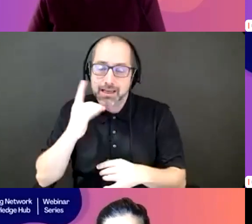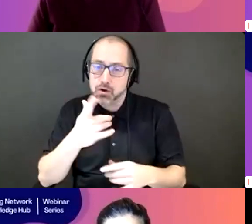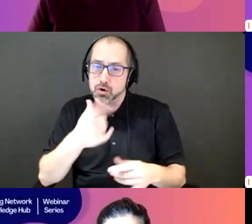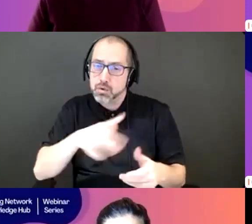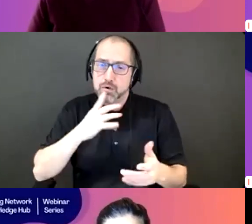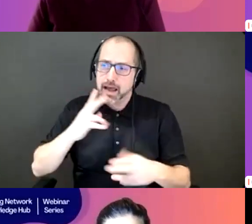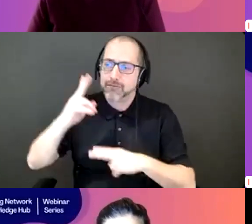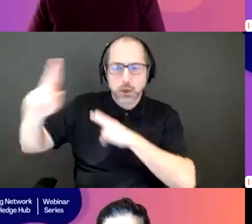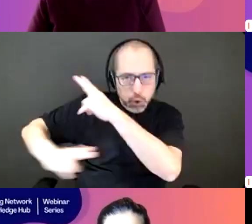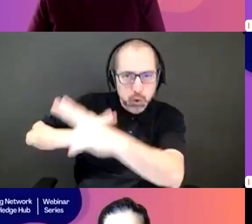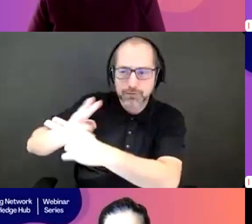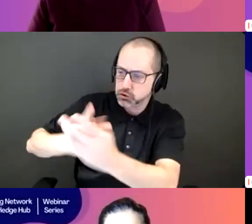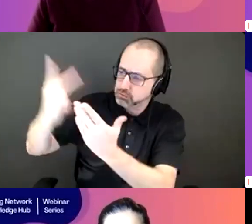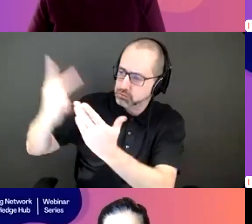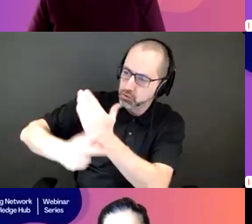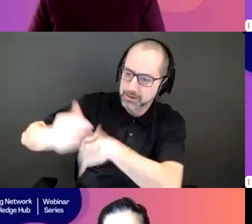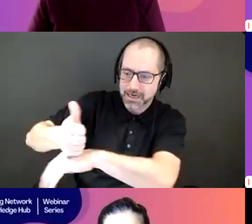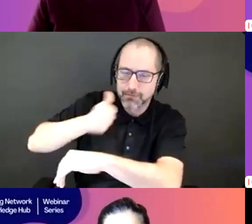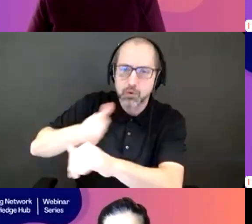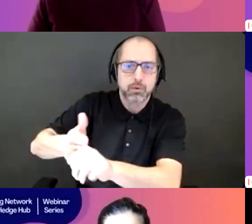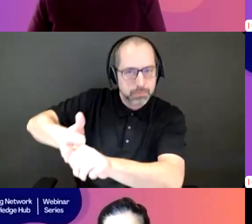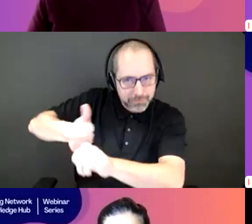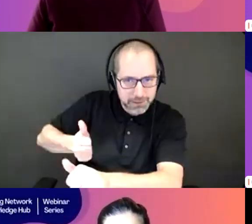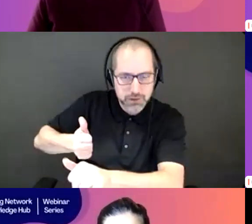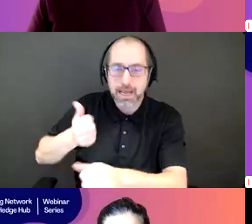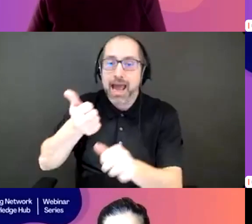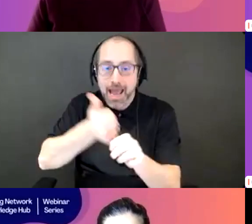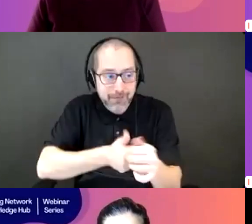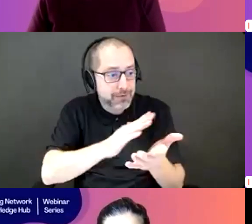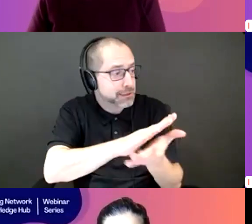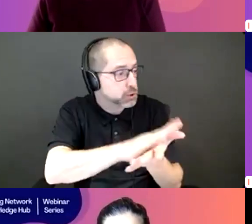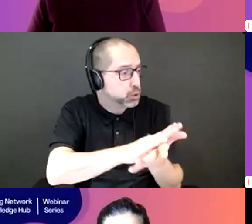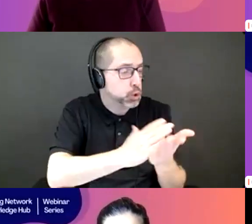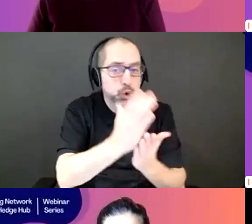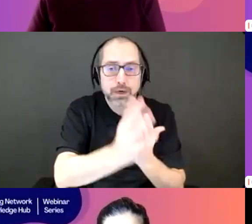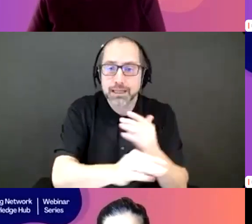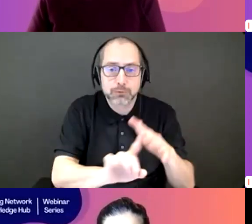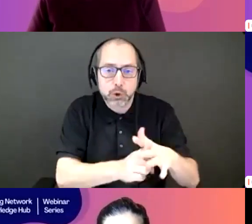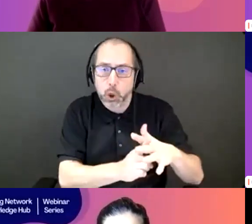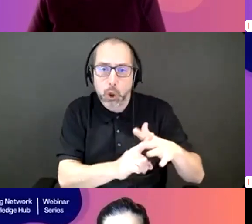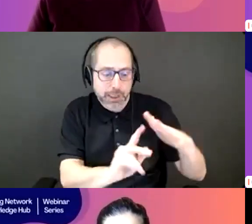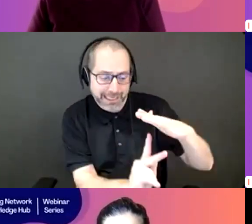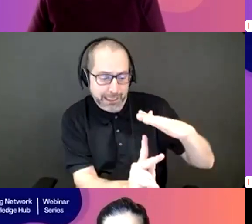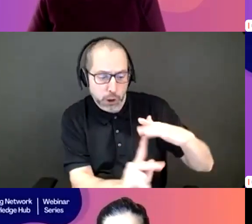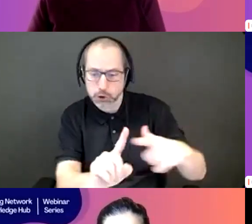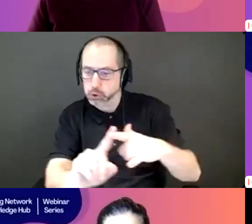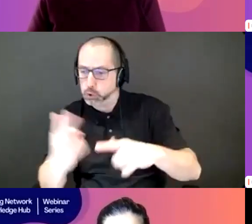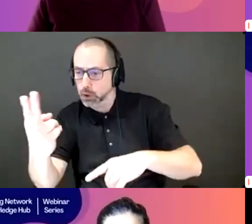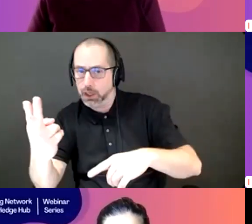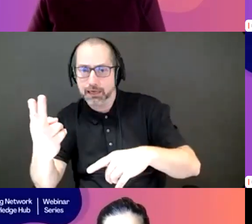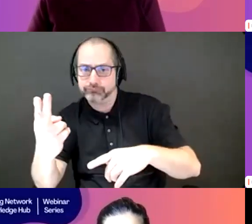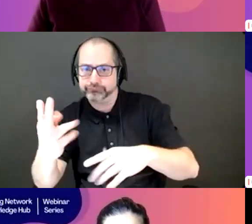je crois qu'il faut avoir des programmes de prévention universelle tous les systèmes colères tous les programmes d'études des la primaire